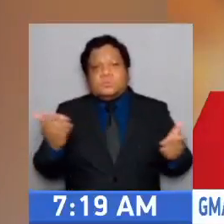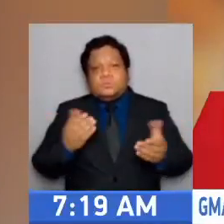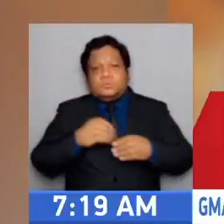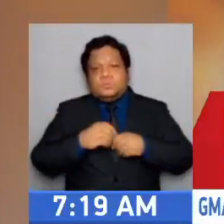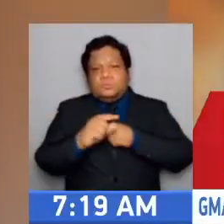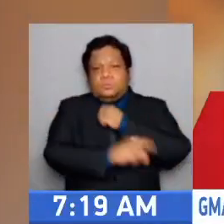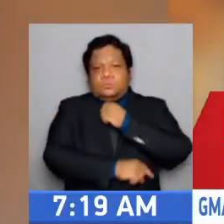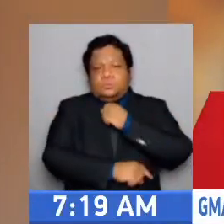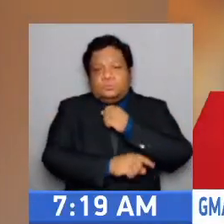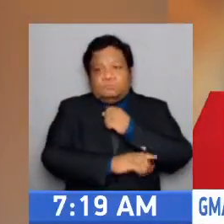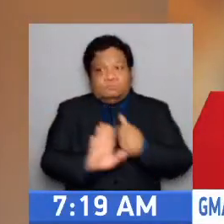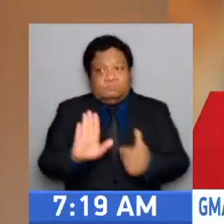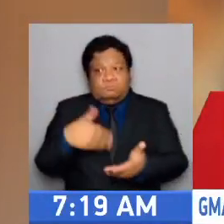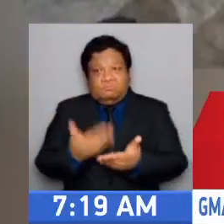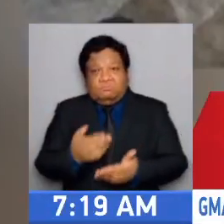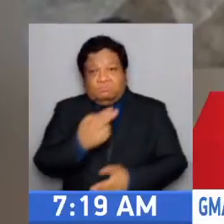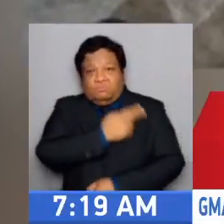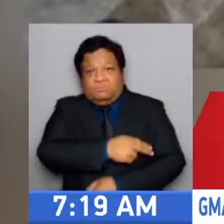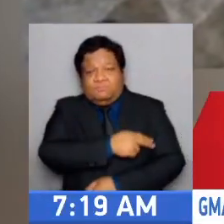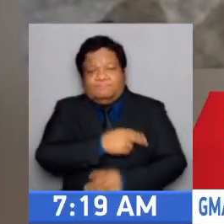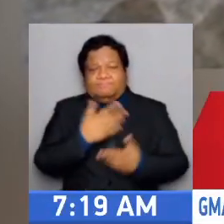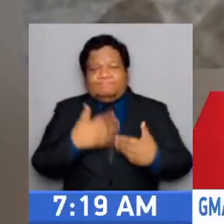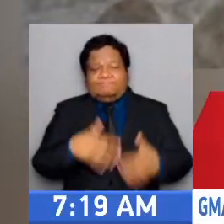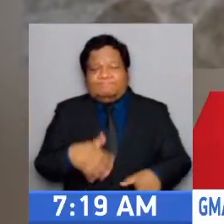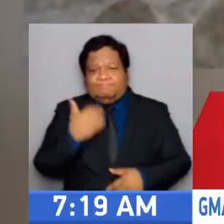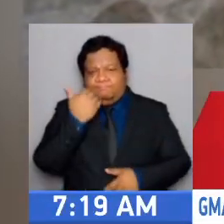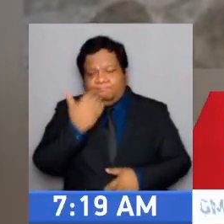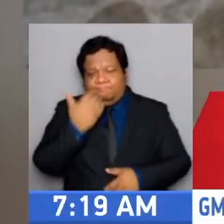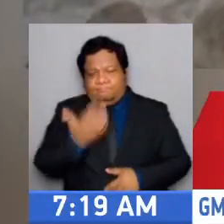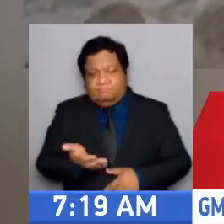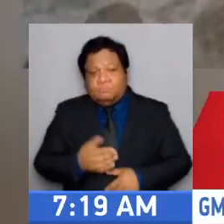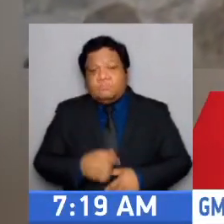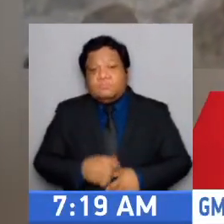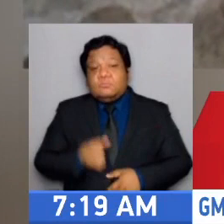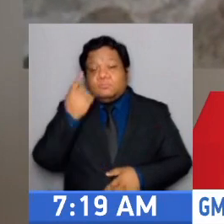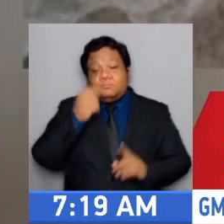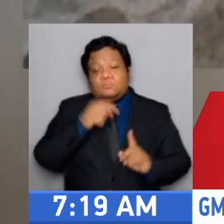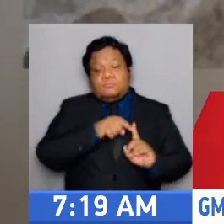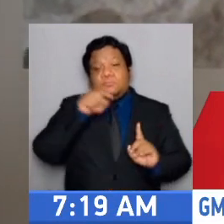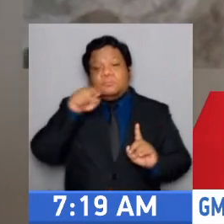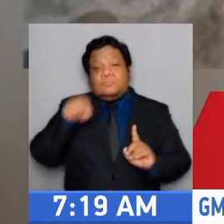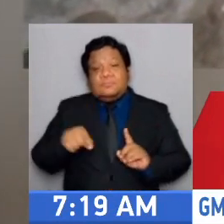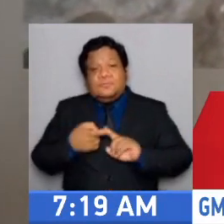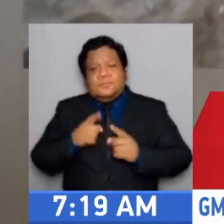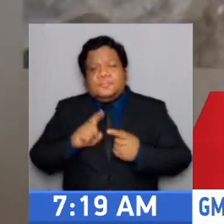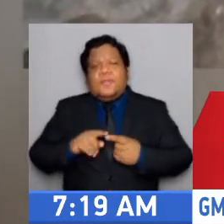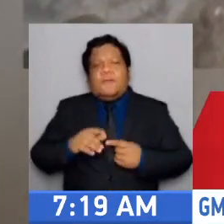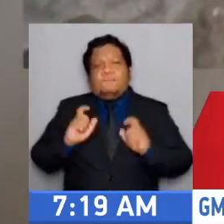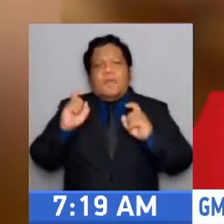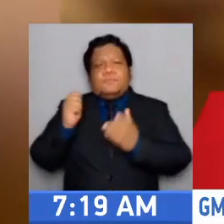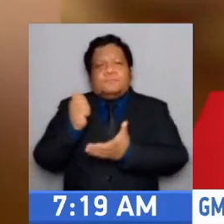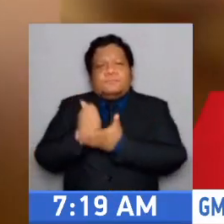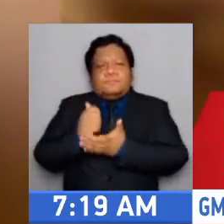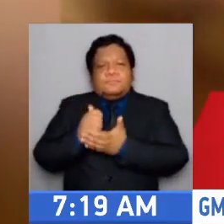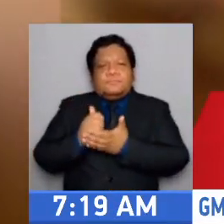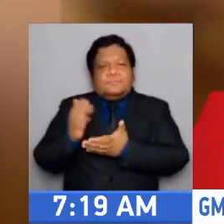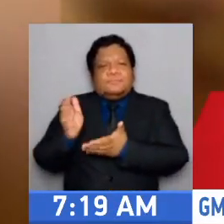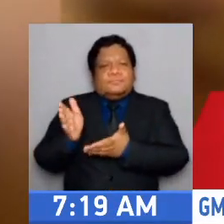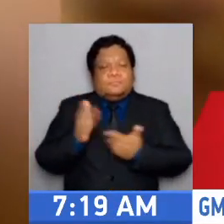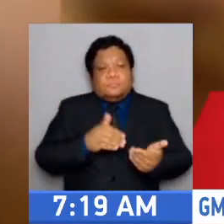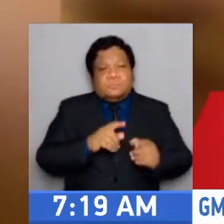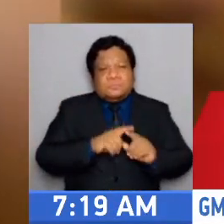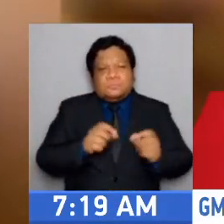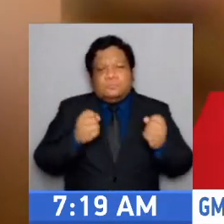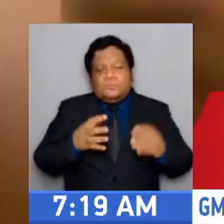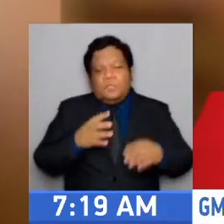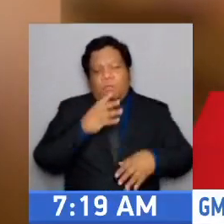agad namang nakahingi ng saklolo ang kaibigan ng nataga na si Carlos San Agustin. Pero maraming dugo na raw ang nawala sa kanya